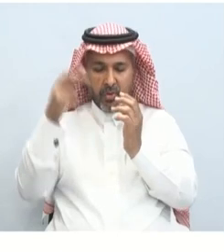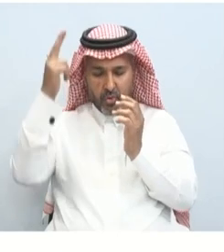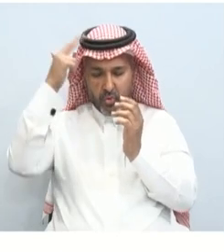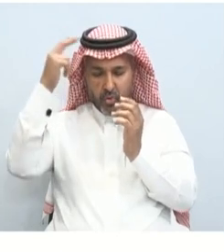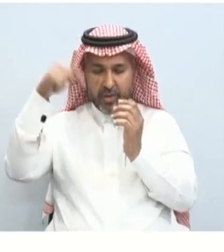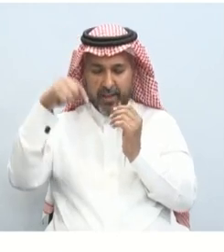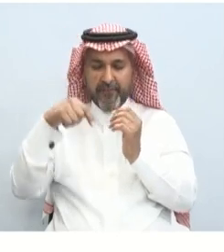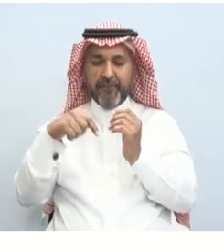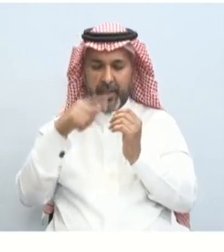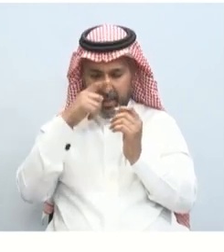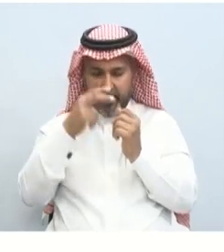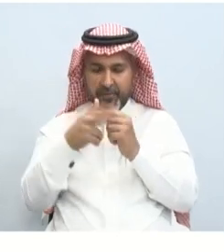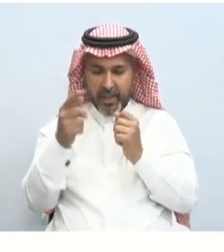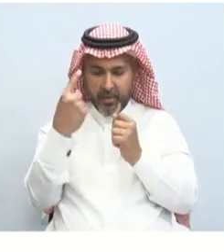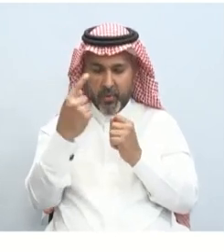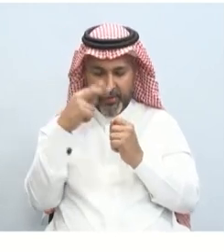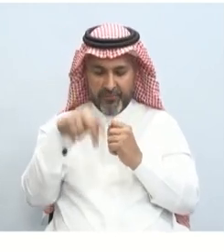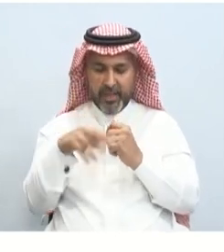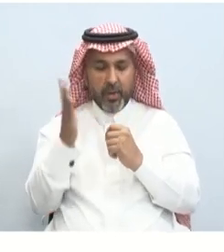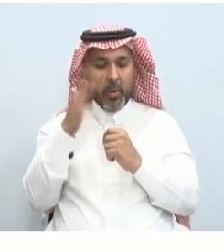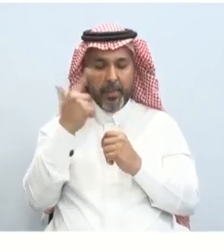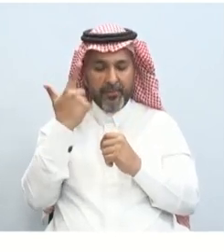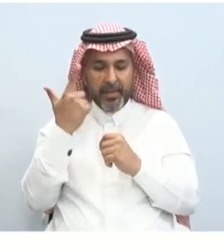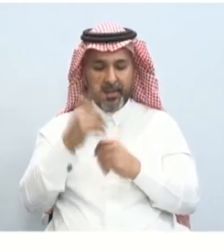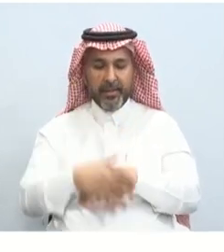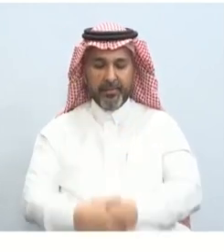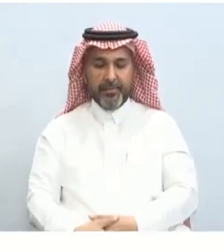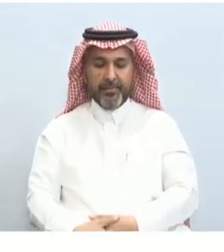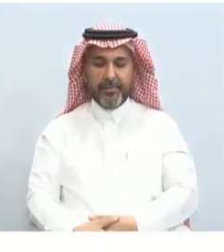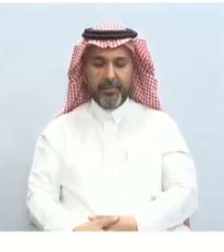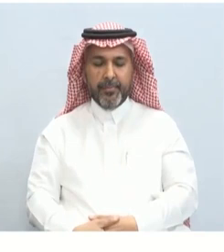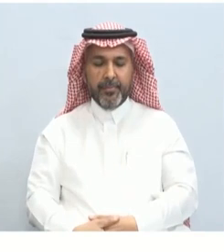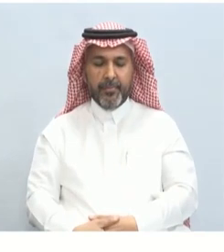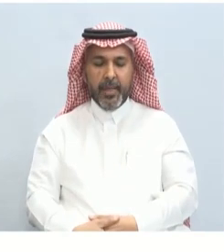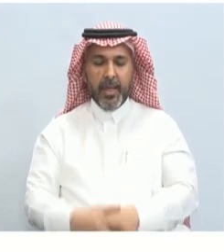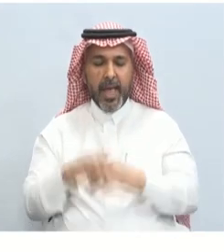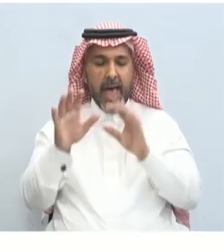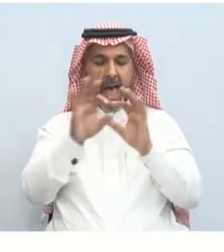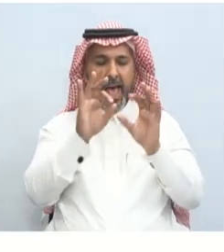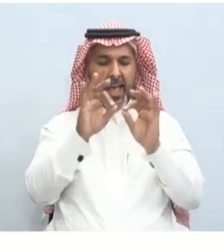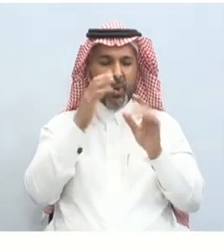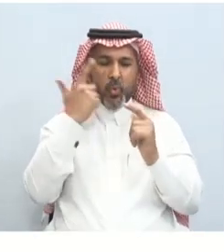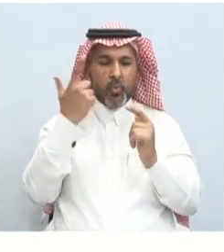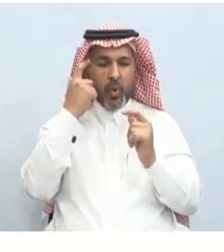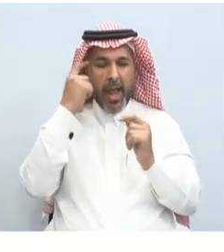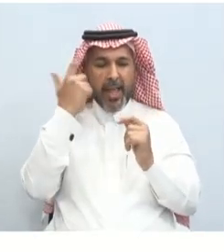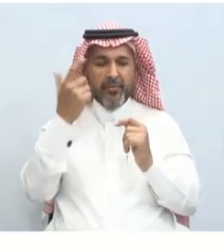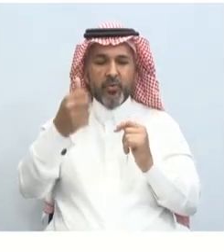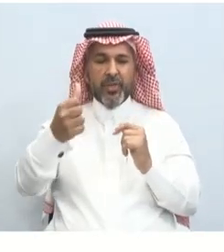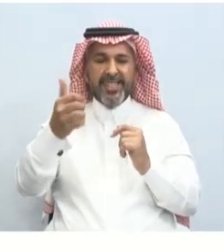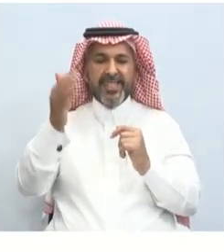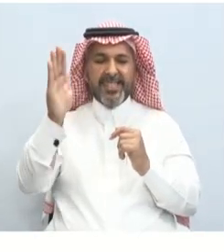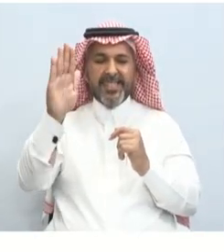العربيه السعوديه هذه هي العباره الان نحاول ان ناتي بصيغه استنباطيه للعباره